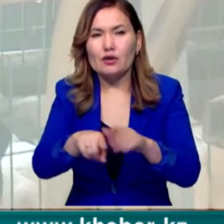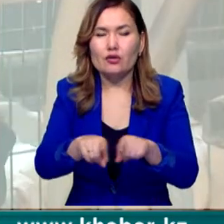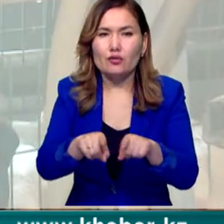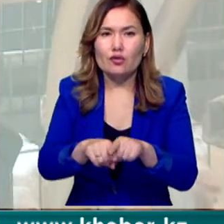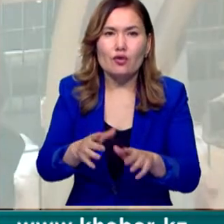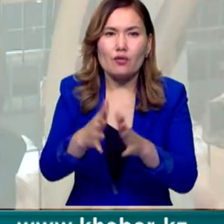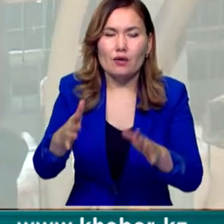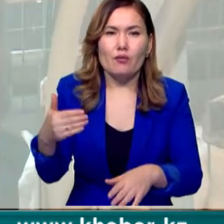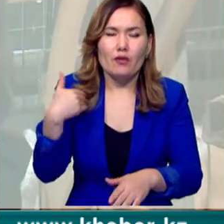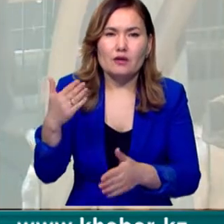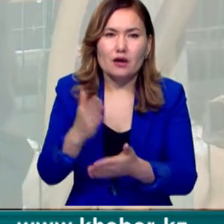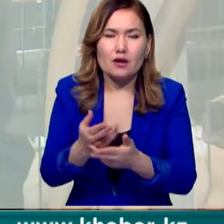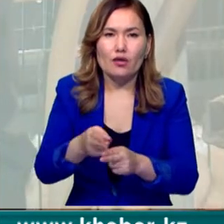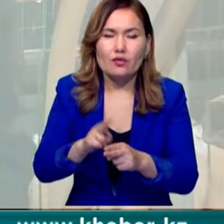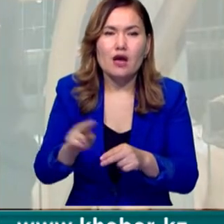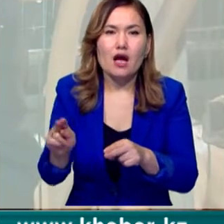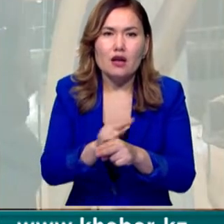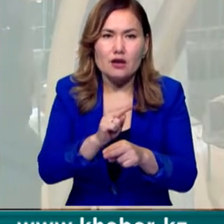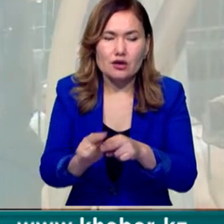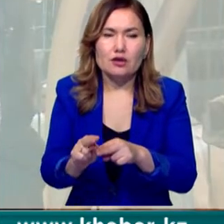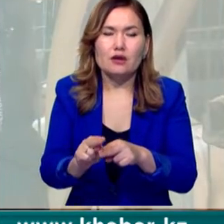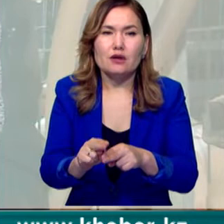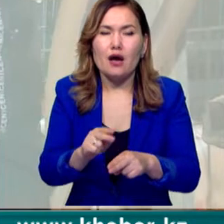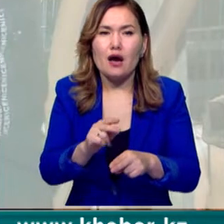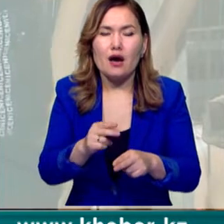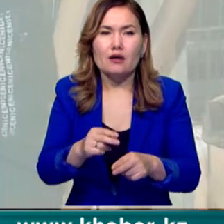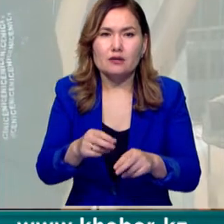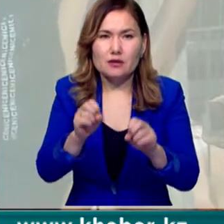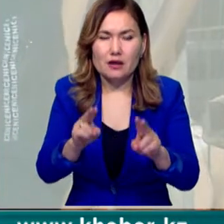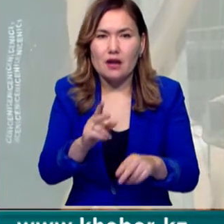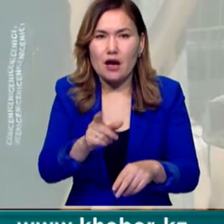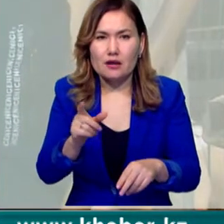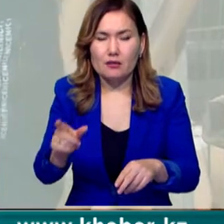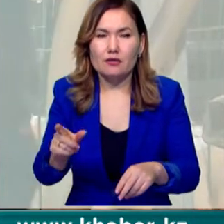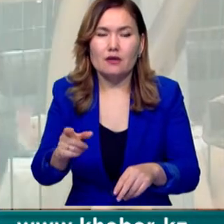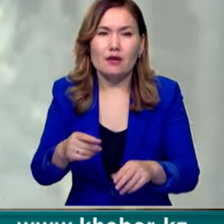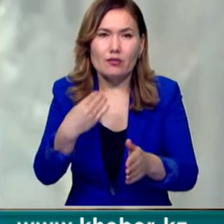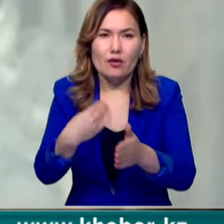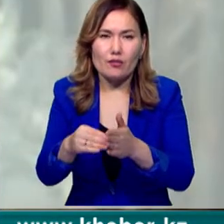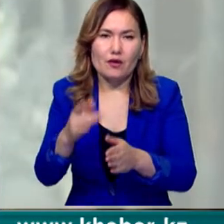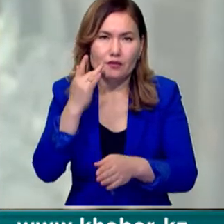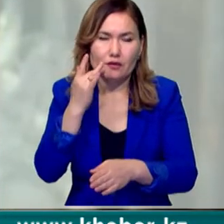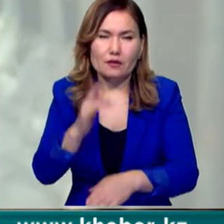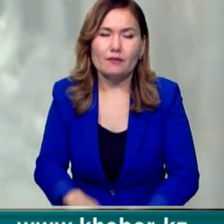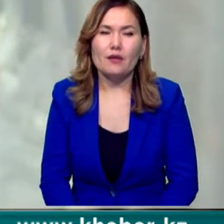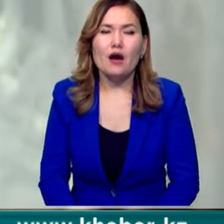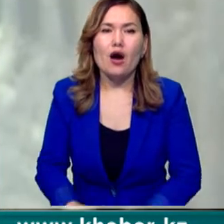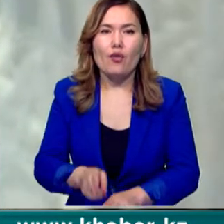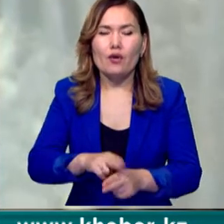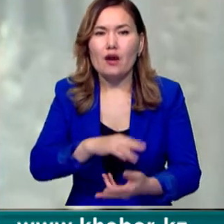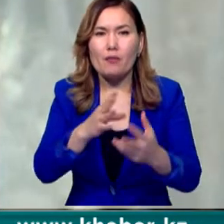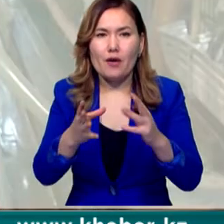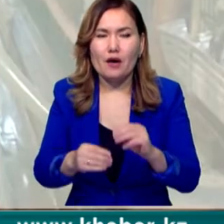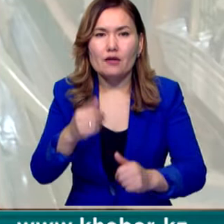отыр. Енді шамалы ем қасиеті бар екенін білетіндер өздері алып жатыр. Жалпы қайтарымсыз гранттар